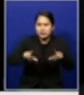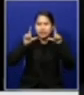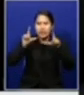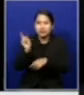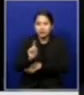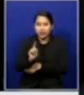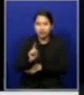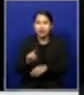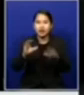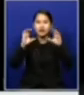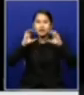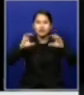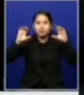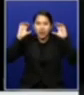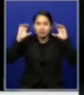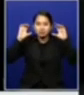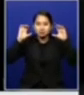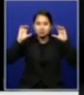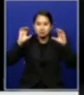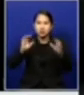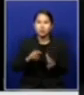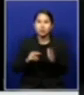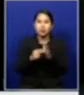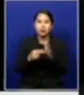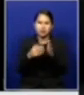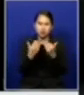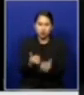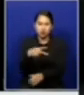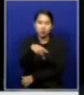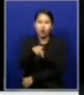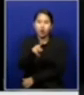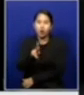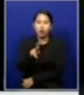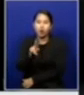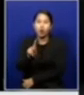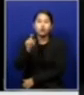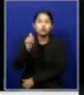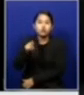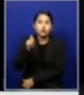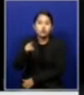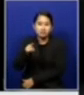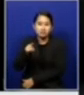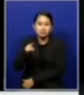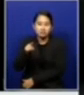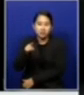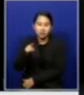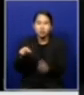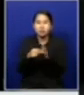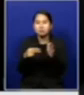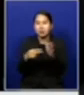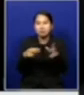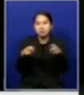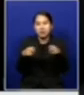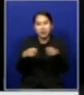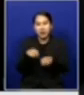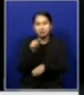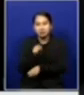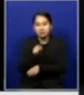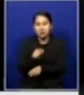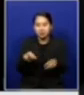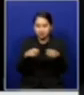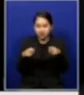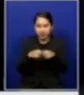รัฐบาลยังคงพระราชกำหนดสถานการณ์ฉุกเฉินไว้เป็นอุปสรรคอย่างยิ่งเป็นปัญหาอย่